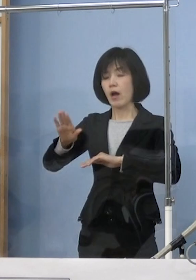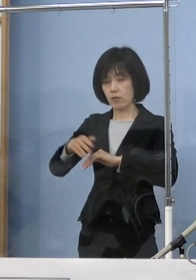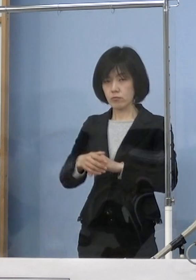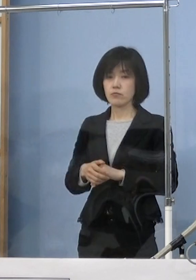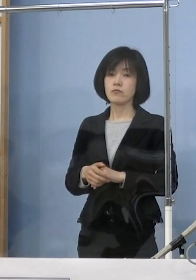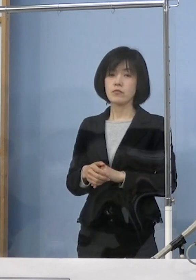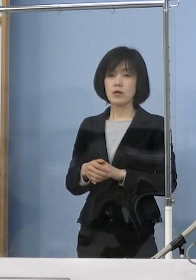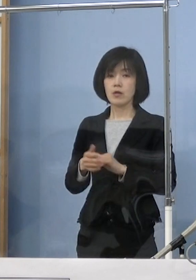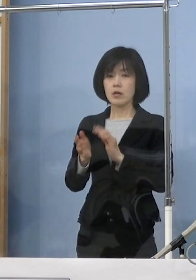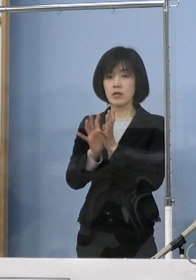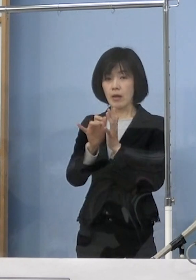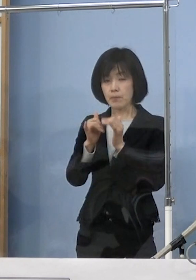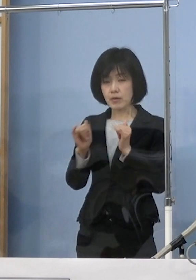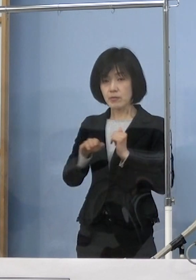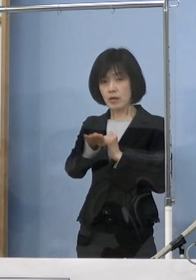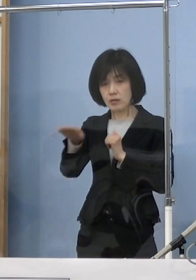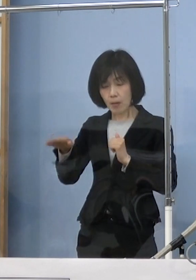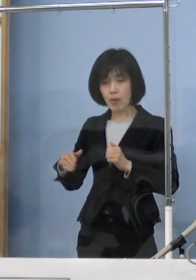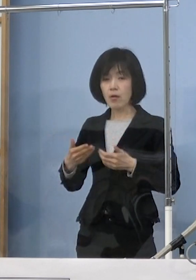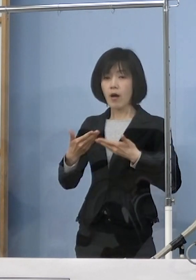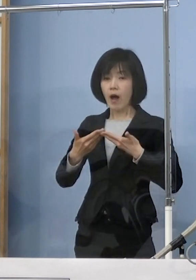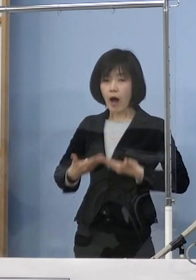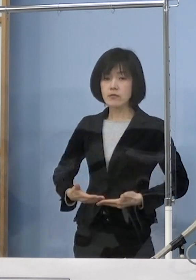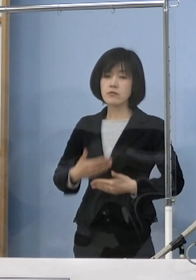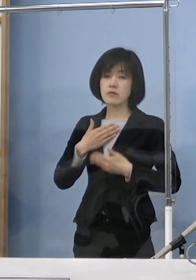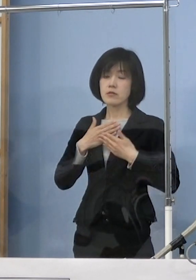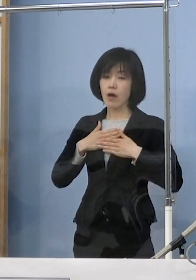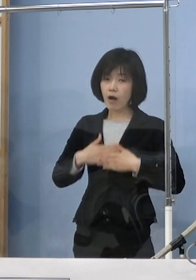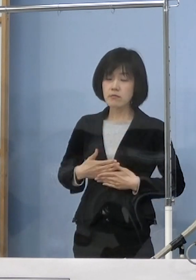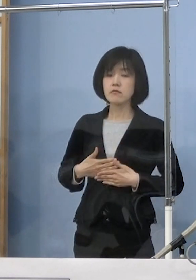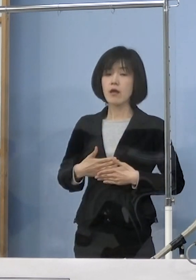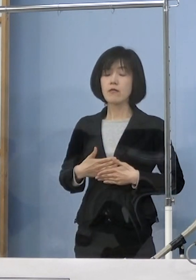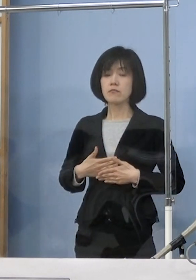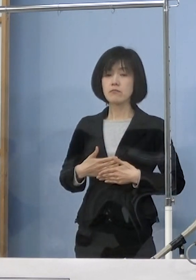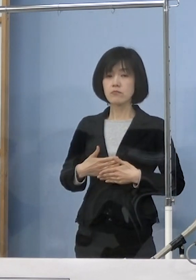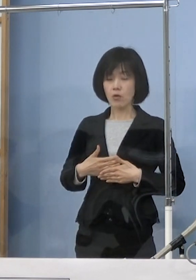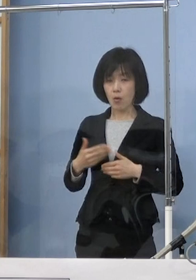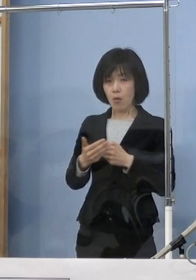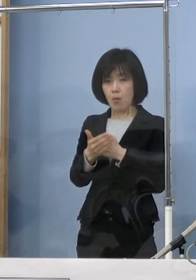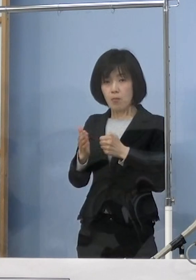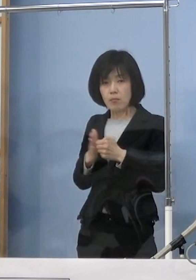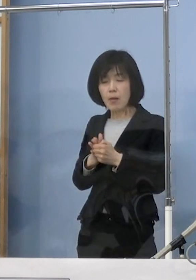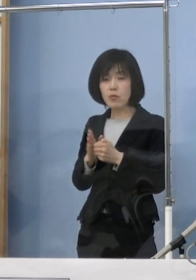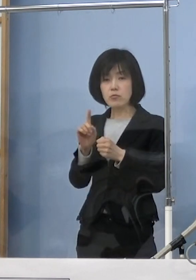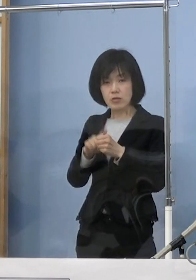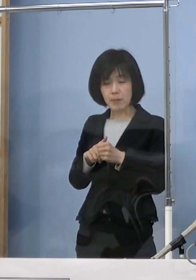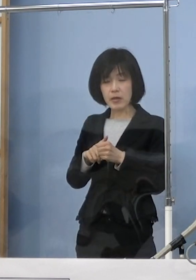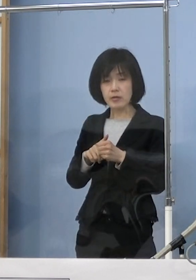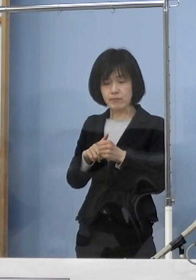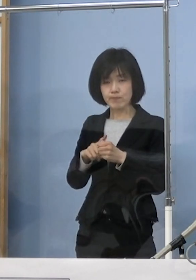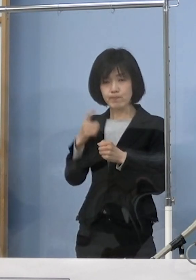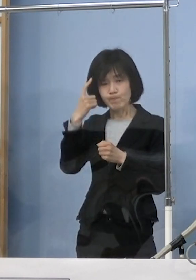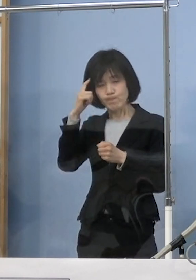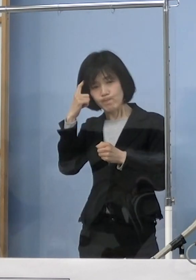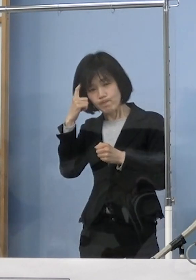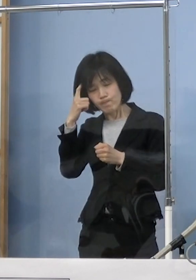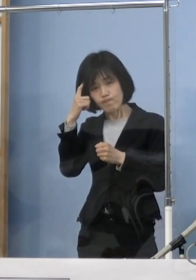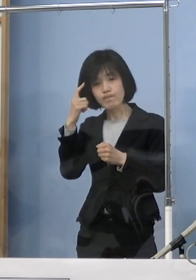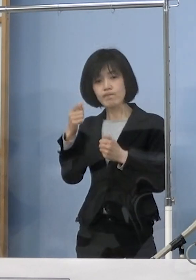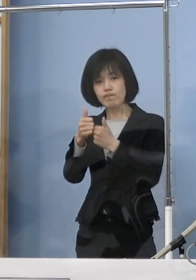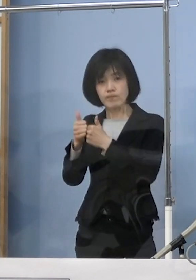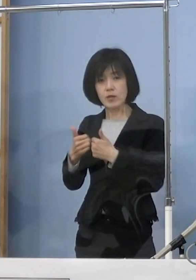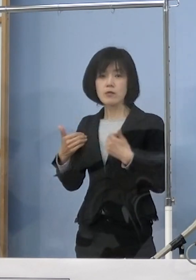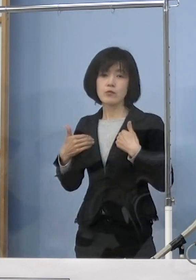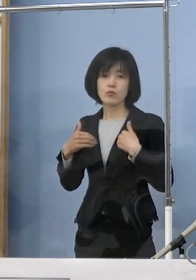皆様方の安全安心、議員のところで守っていくことができればと、このように考えています。以上です